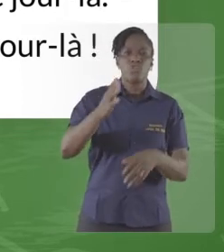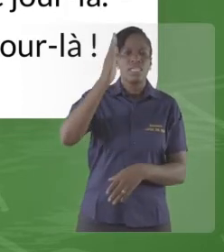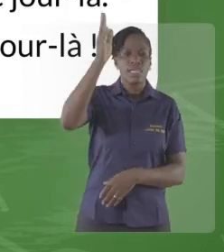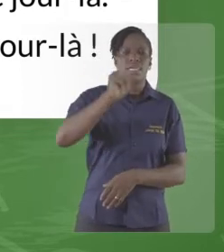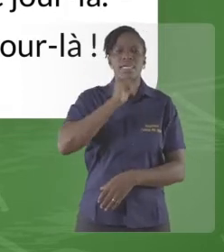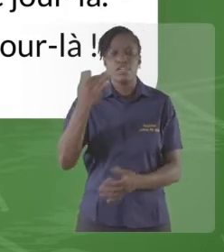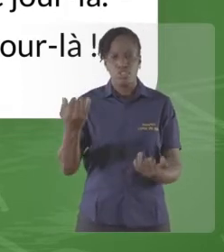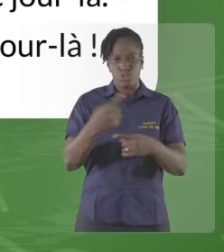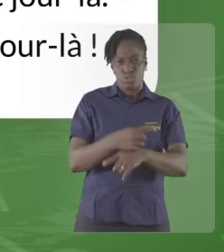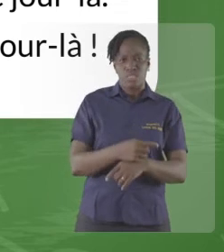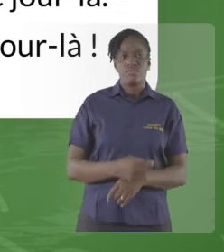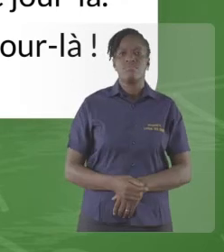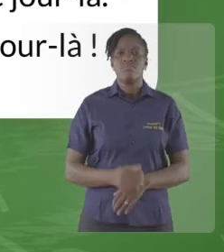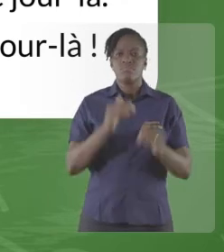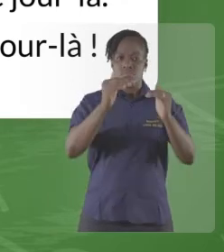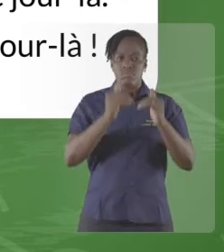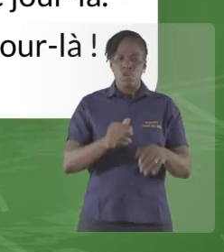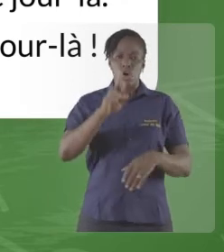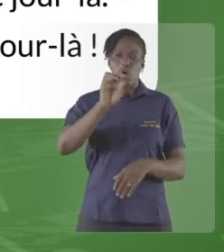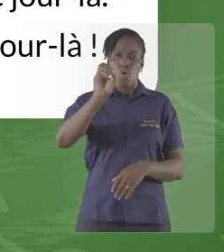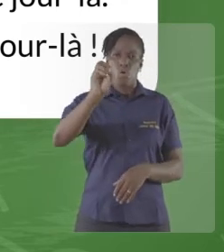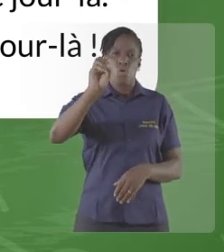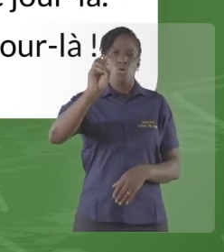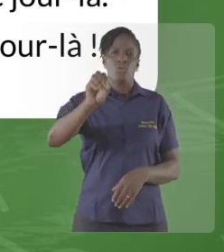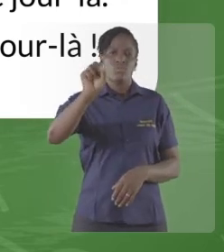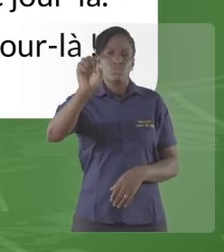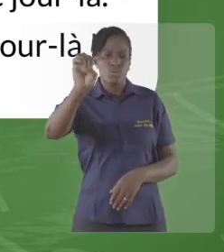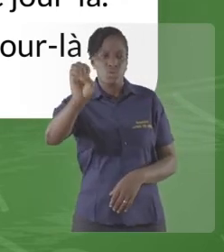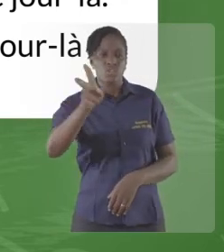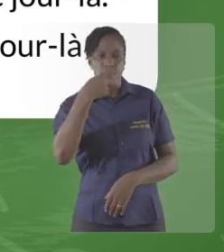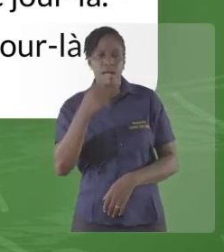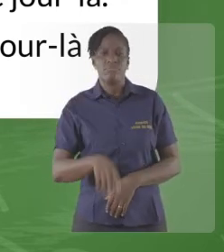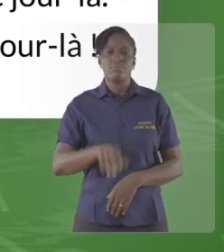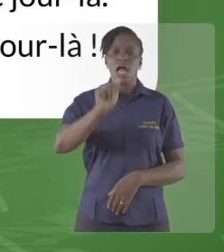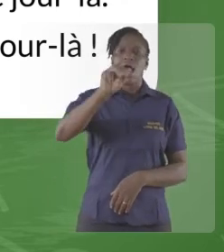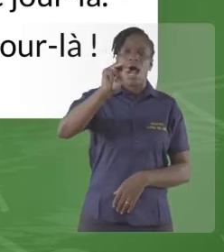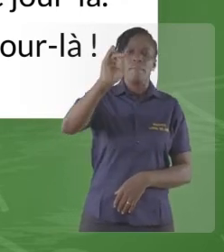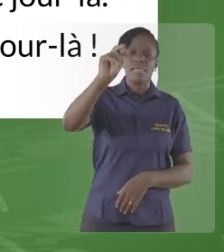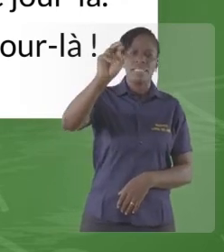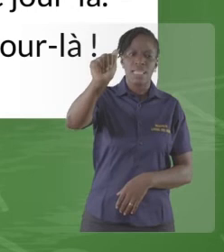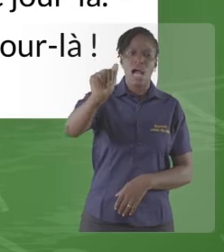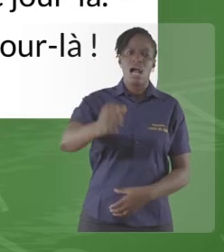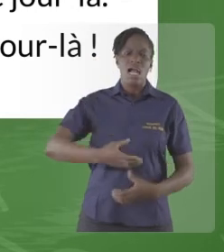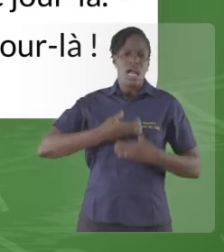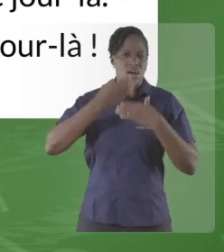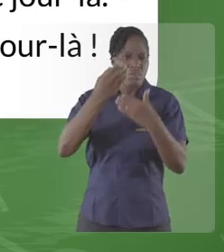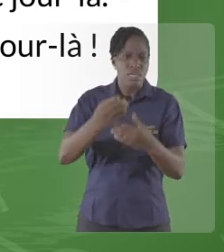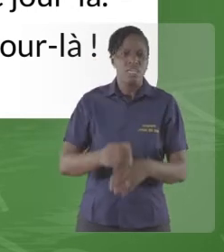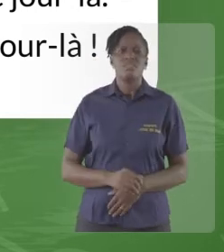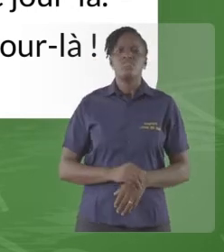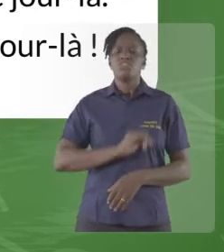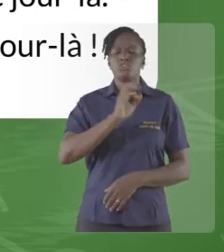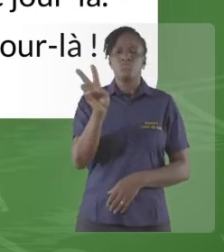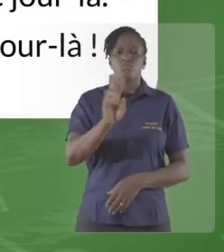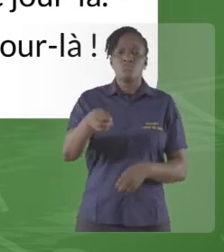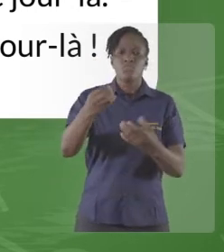P2. Rose, Amina hurla, je ne vous donnerai rien aujourd'hui.